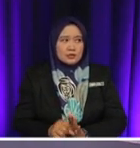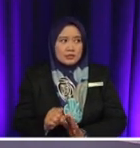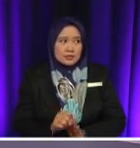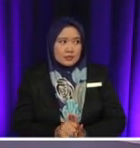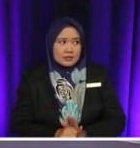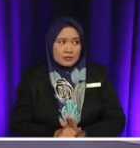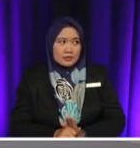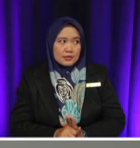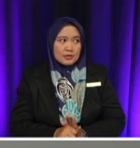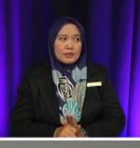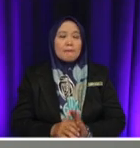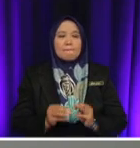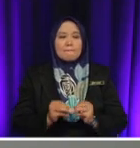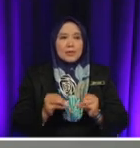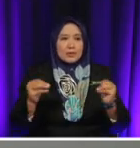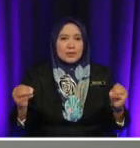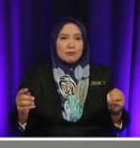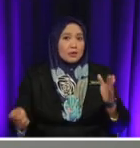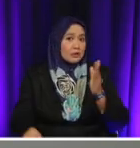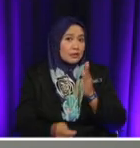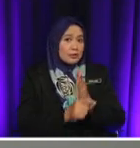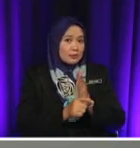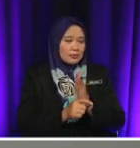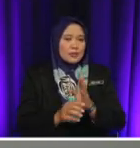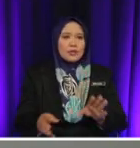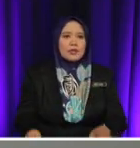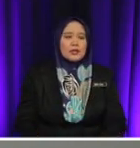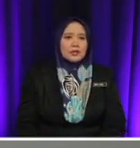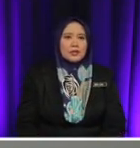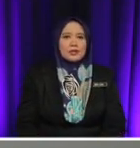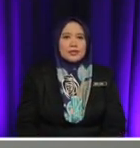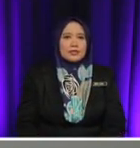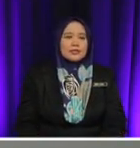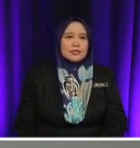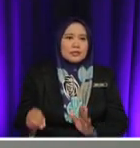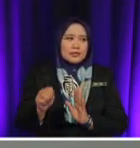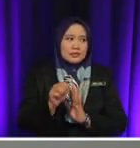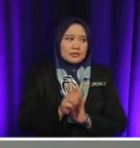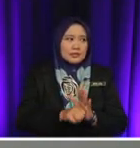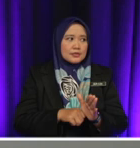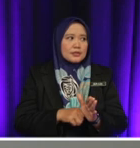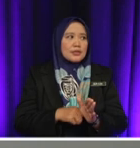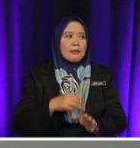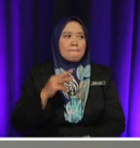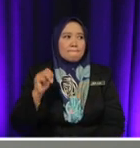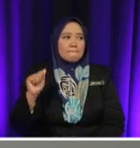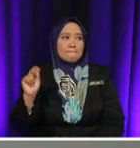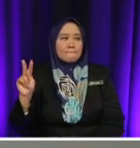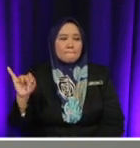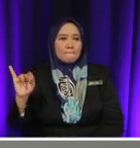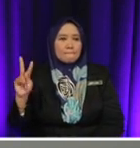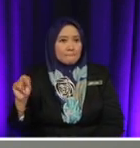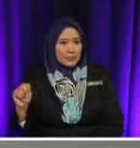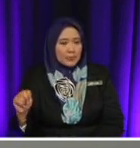adalah di mana KPS yang paling sesuai untuk mengguna perkataan semakin tadi okey sebab kita tengok contoh ini